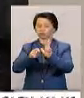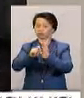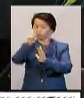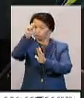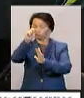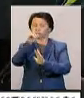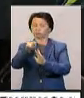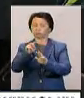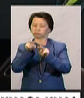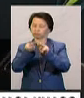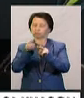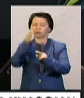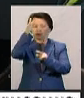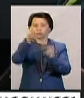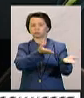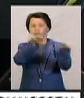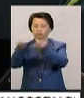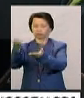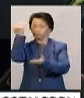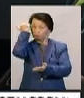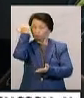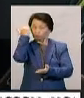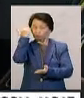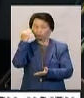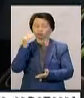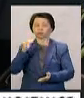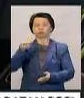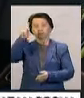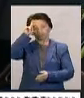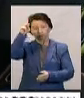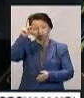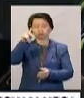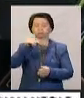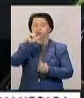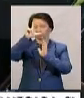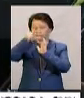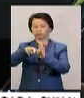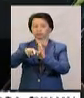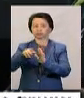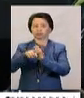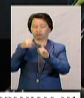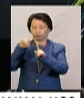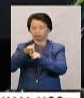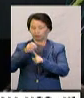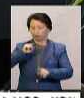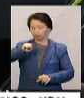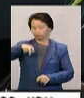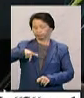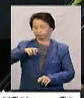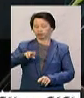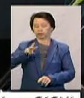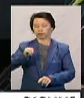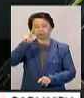tinggi yang bakal dibawa ke mahkamah oleh SPRM Kelantan tidak lama lagi. Pengarah SPRM Kelantan, Datuk